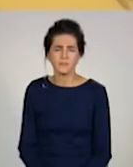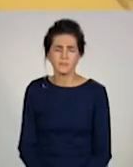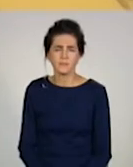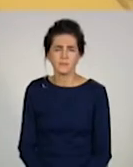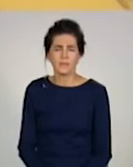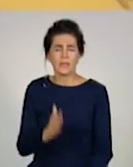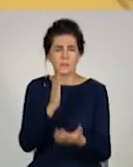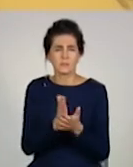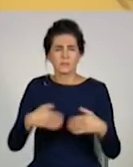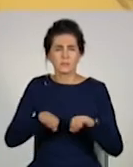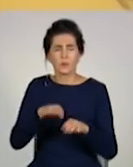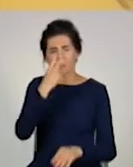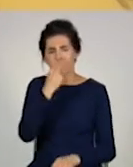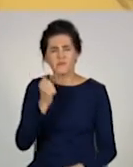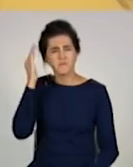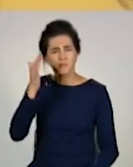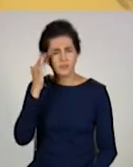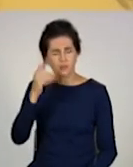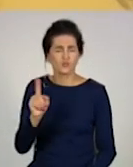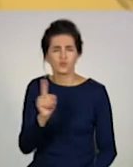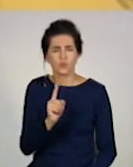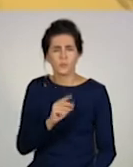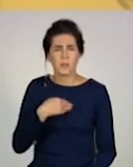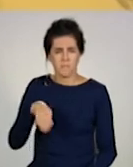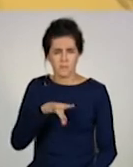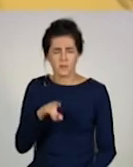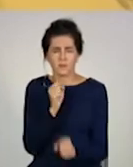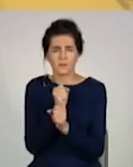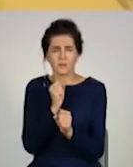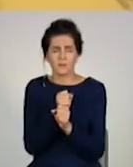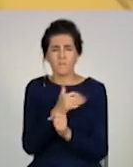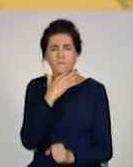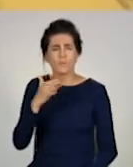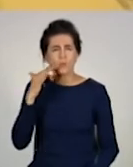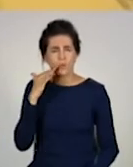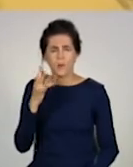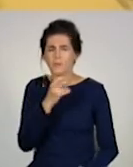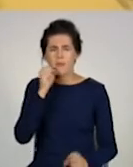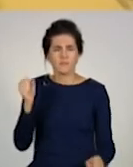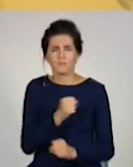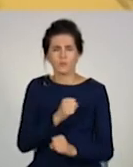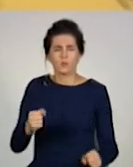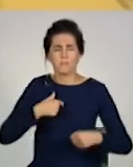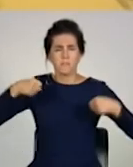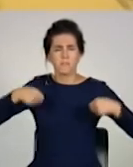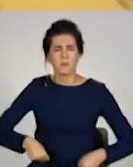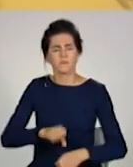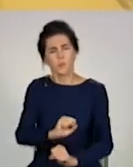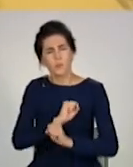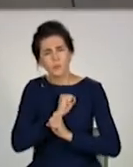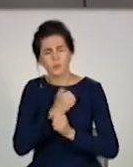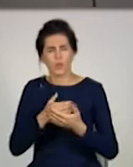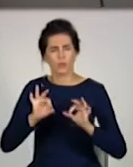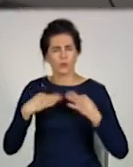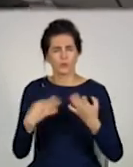привычная мысль о том, что мы делаем очень много, и мы не имеем права отдыхать, и мы себе это не